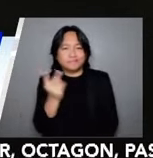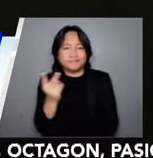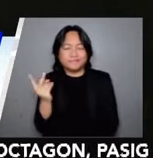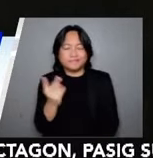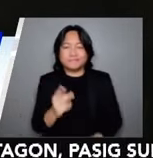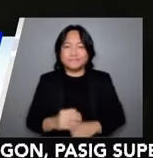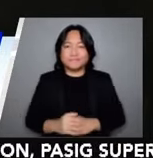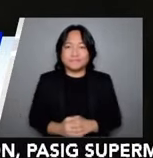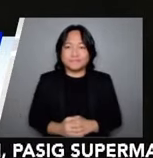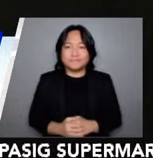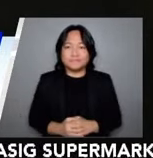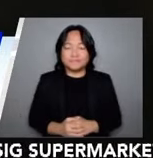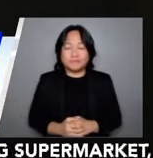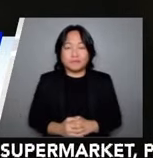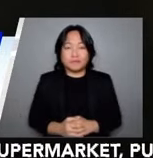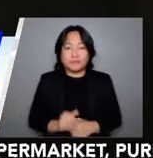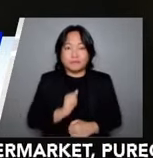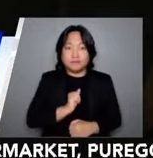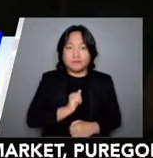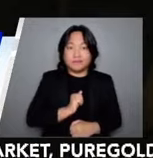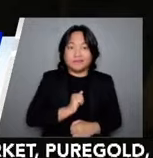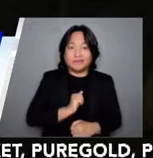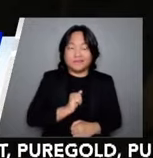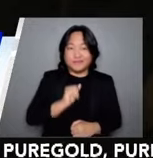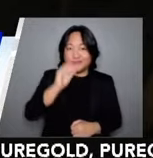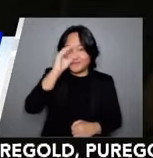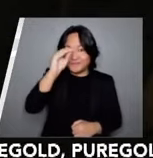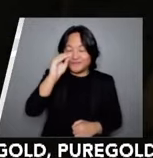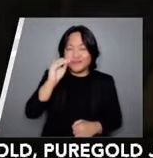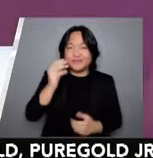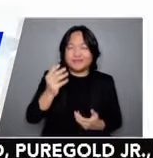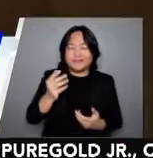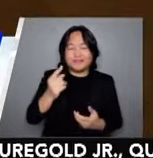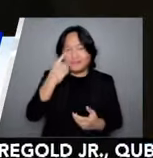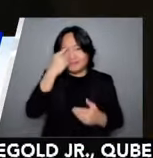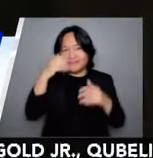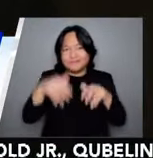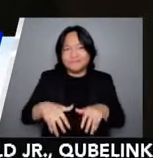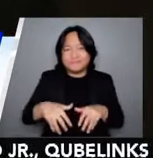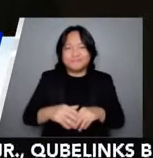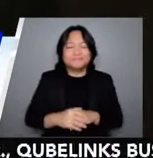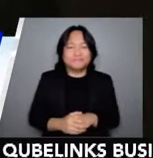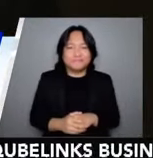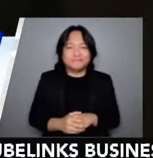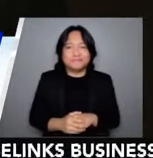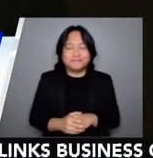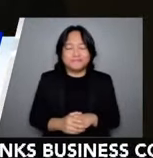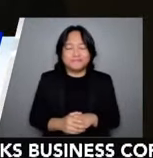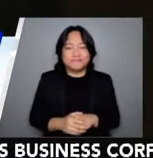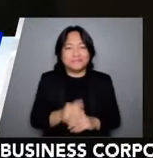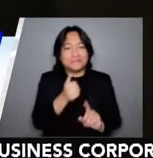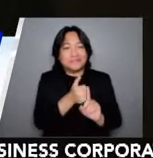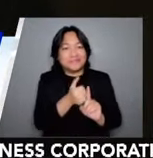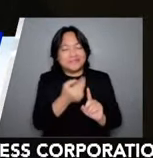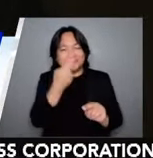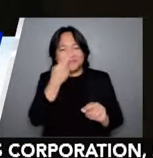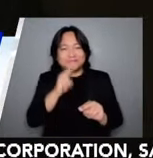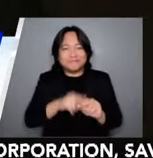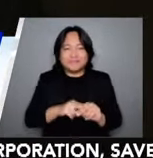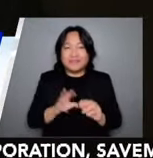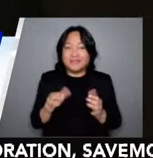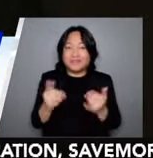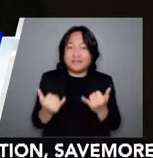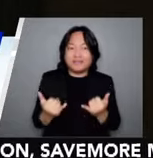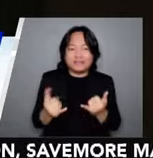Medyo nagulat ako na meron agad na ganung eksena. Pagbibiro pa ni Ruru. Siyempre, alam naman natin, kailangan ipagpaalam